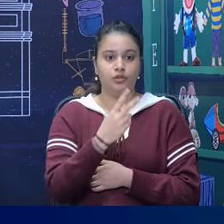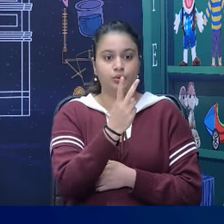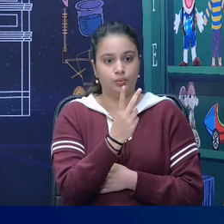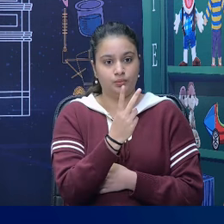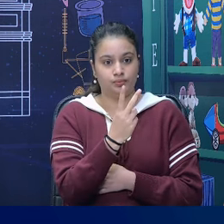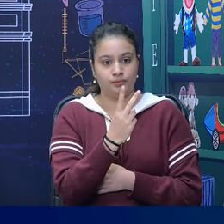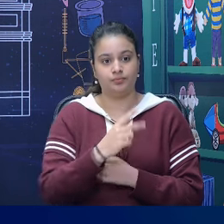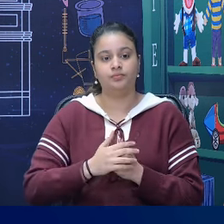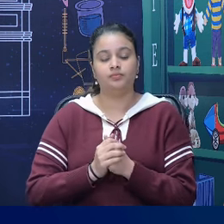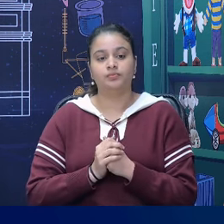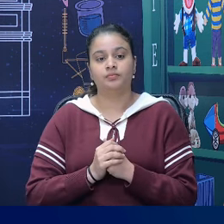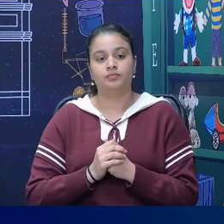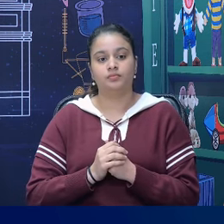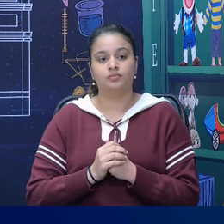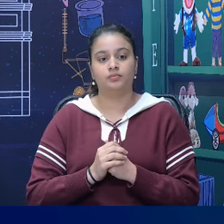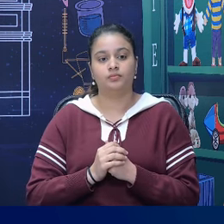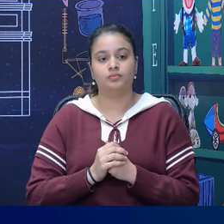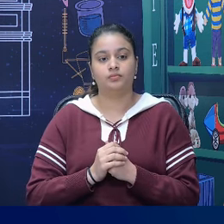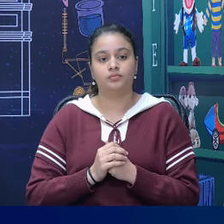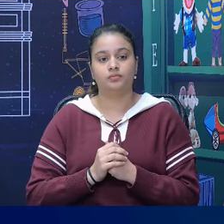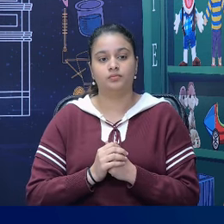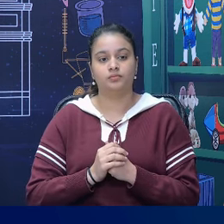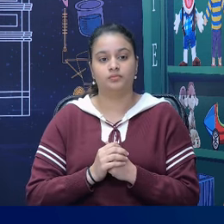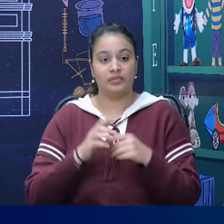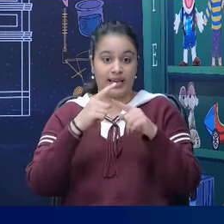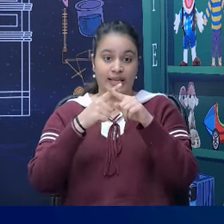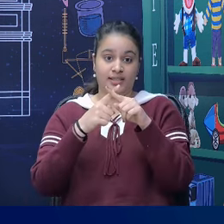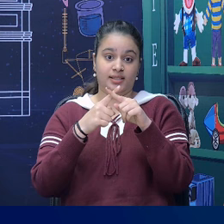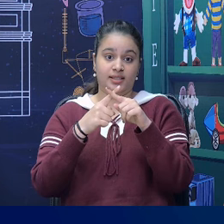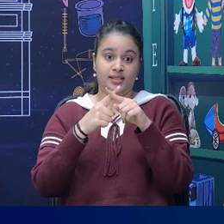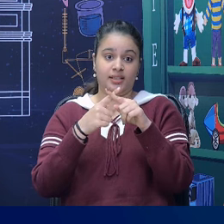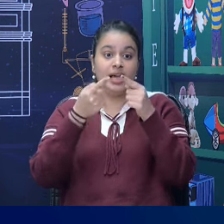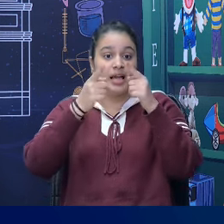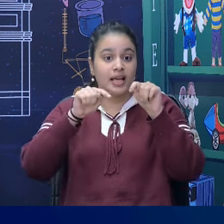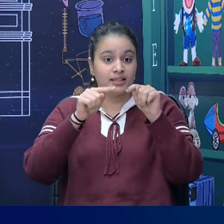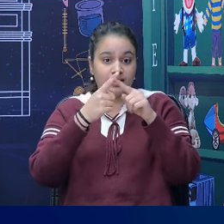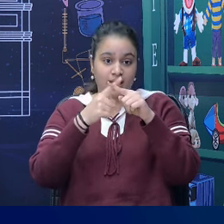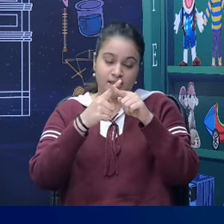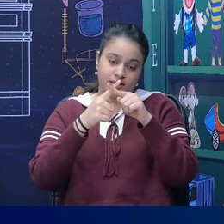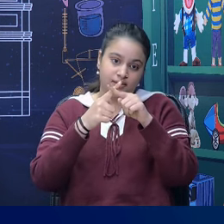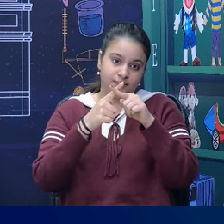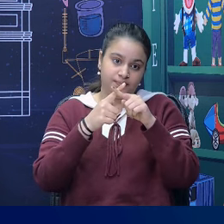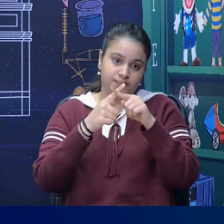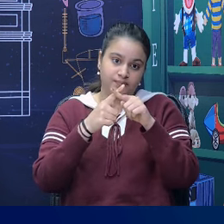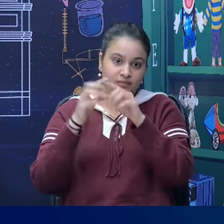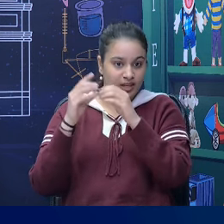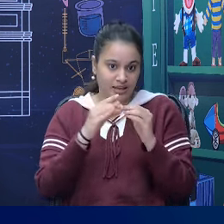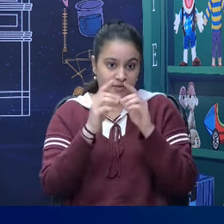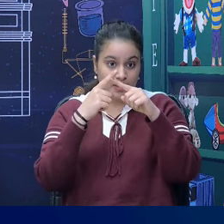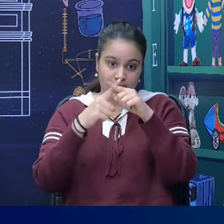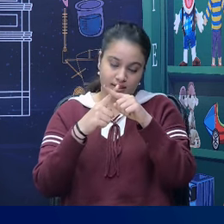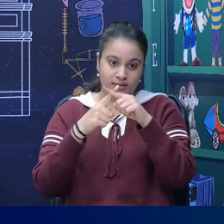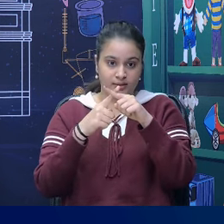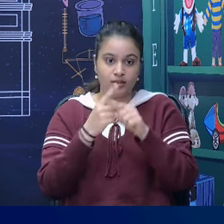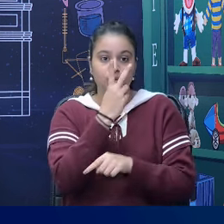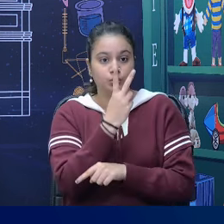बोला कि एक्स ठीक है तो आपके पास एकट है और एक x